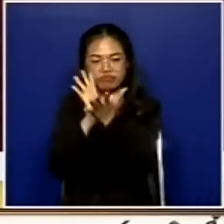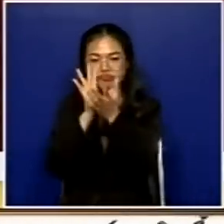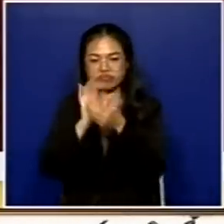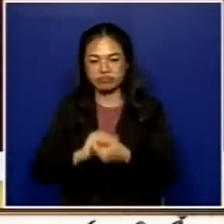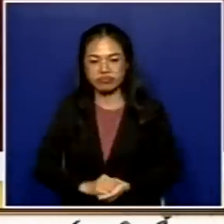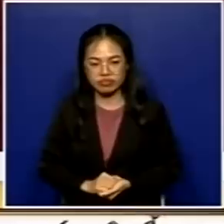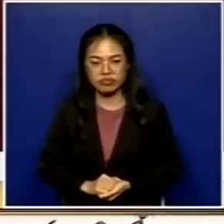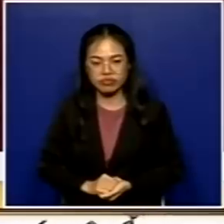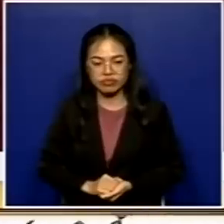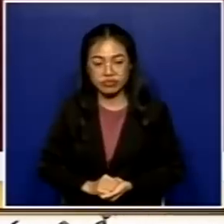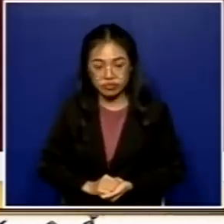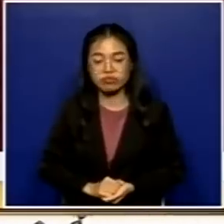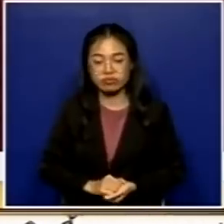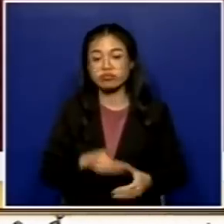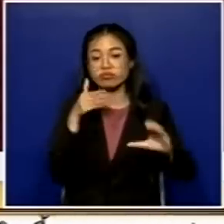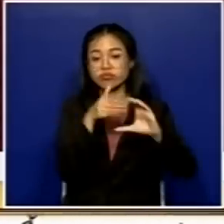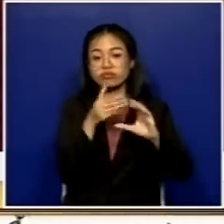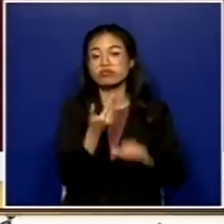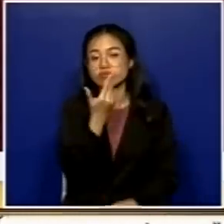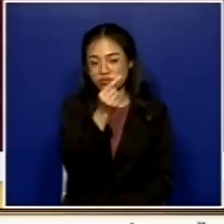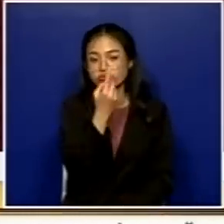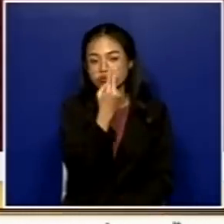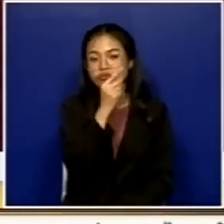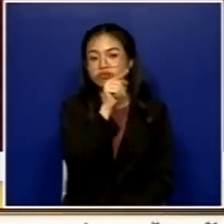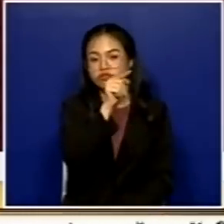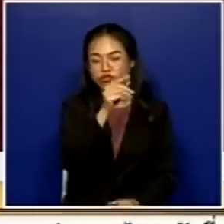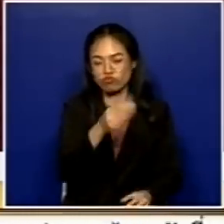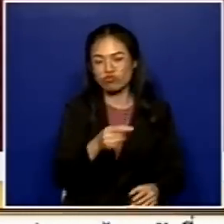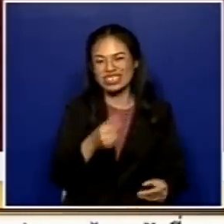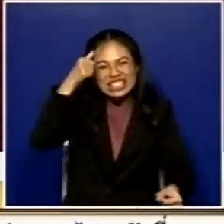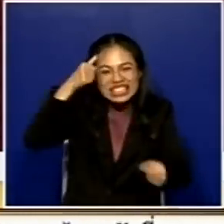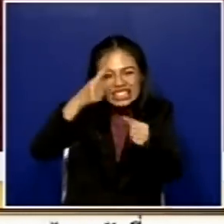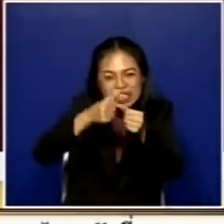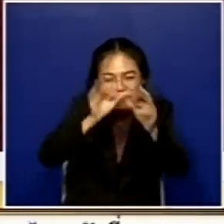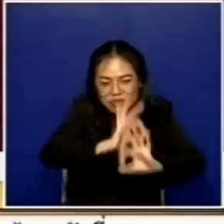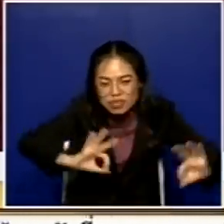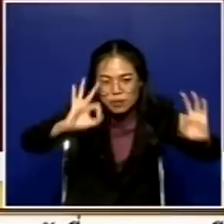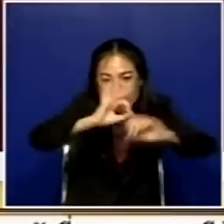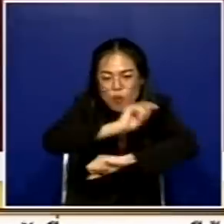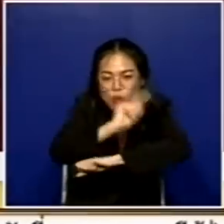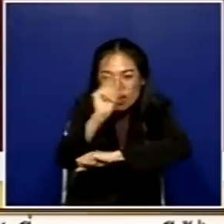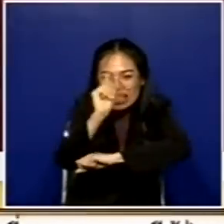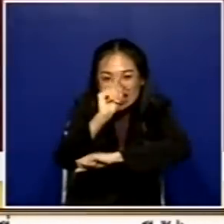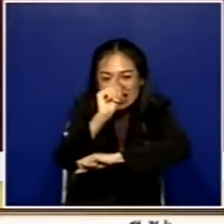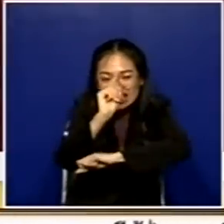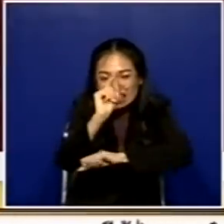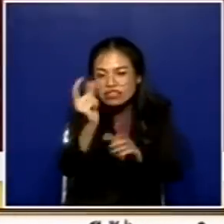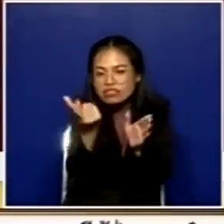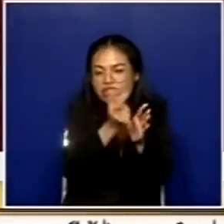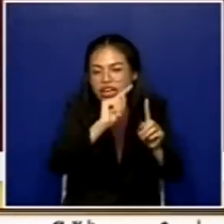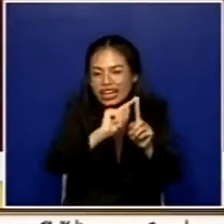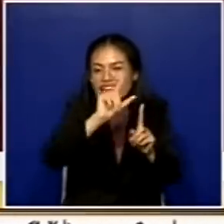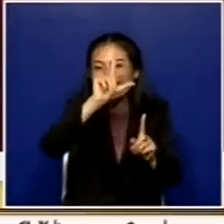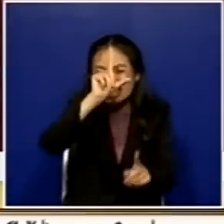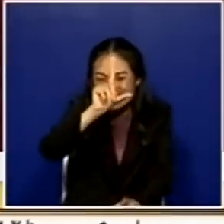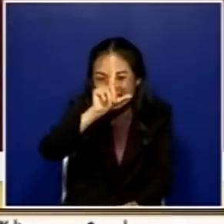ตรงนี้คนเรกวาผมมาเขีนอะไรนะท่านดูวันทใหดีๆผมระบุวันที่เอาไ้คือ 20